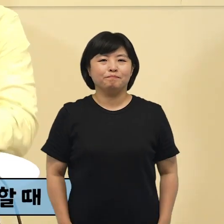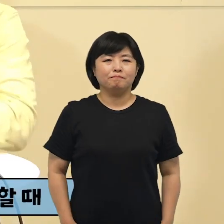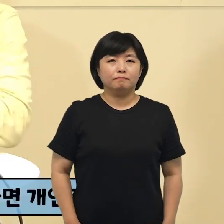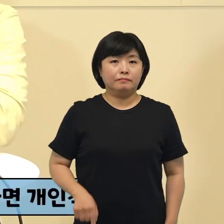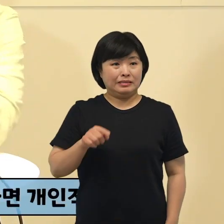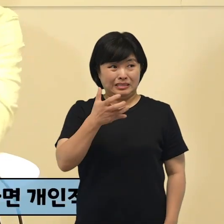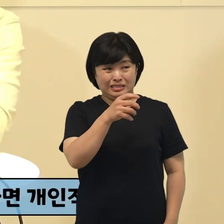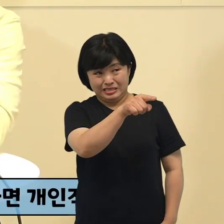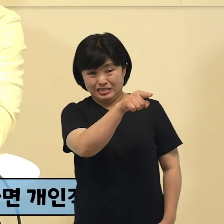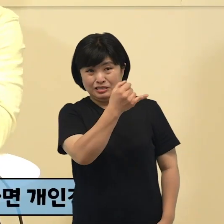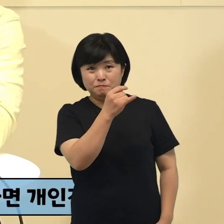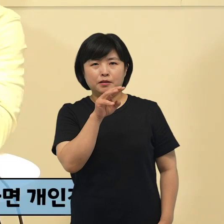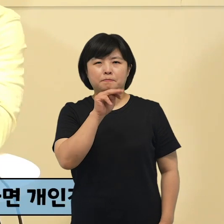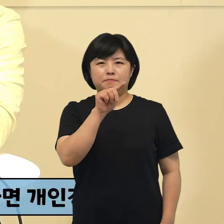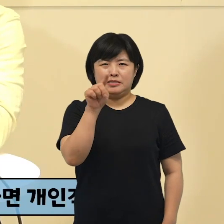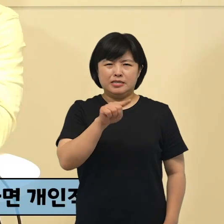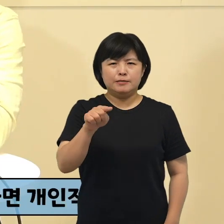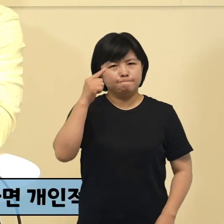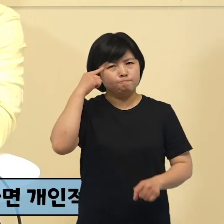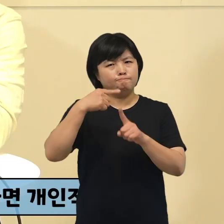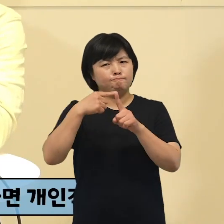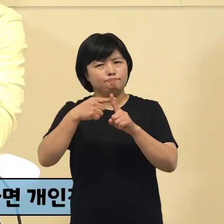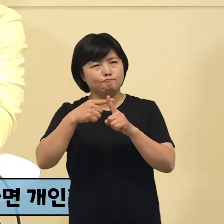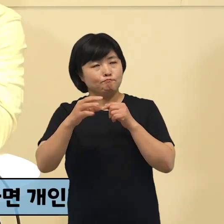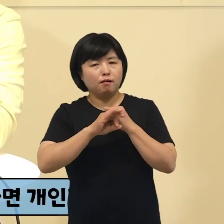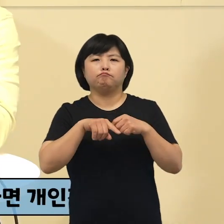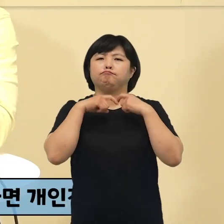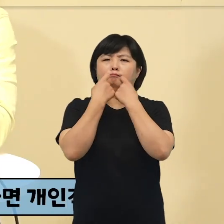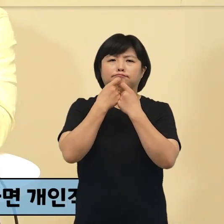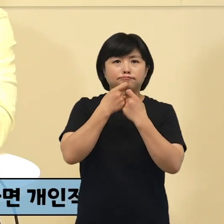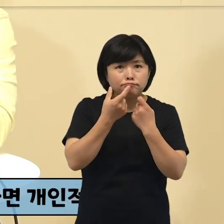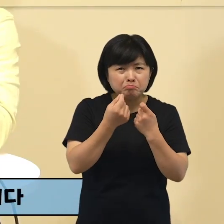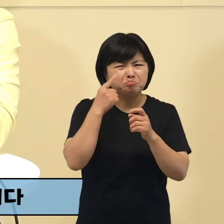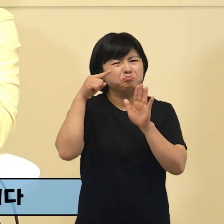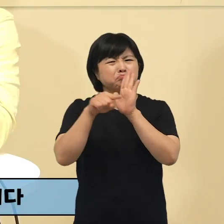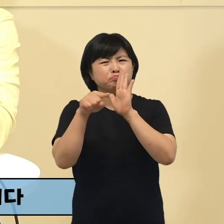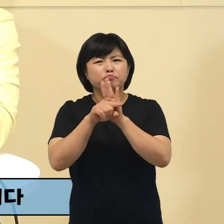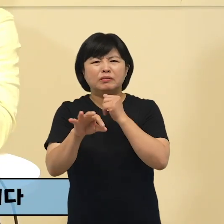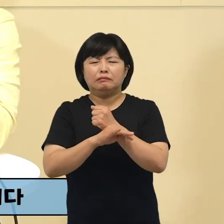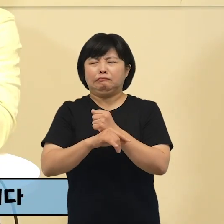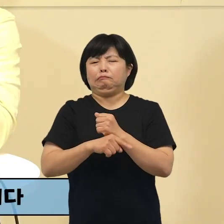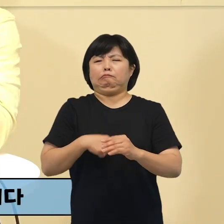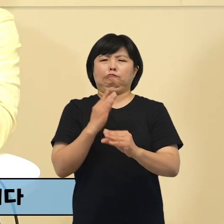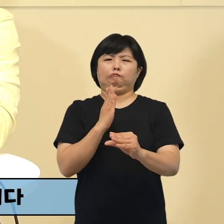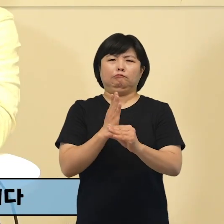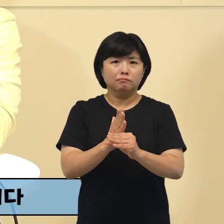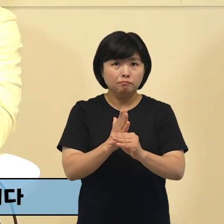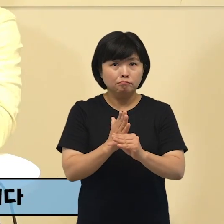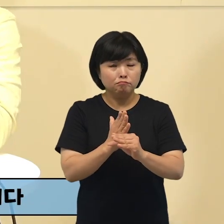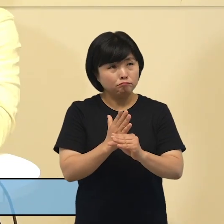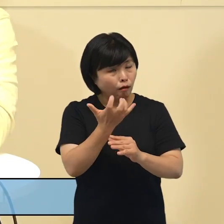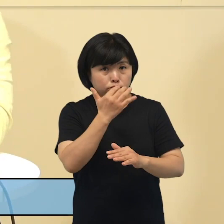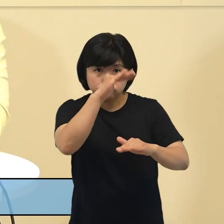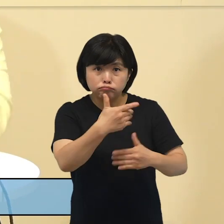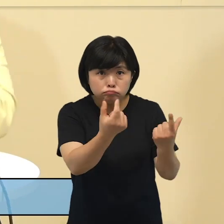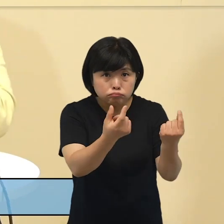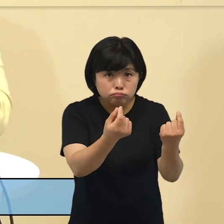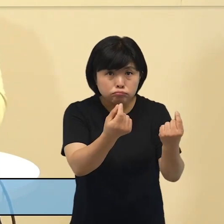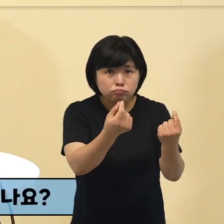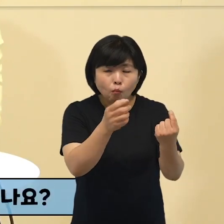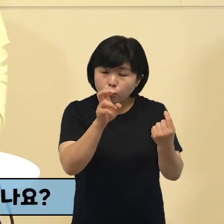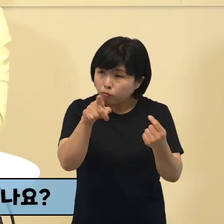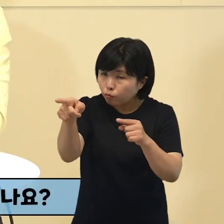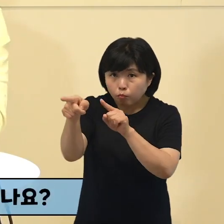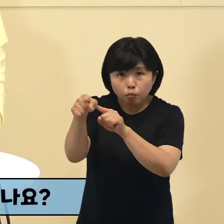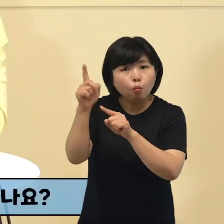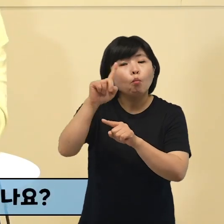때 원지님께서 MZ세대는 긍정적으로 말하면 개인적이다. 하지만 부정적으로 얘기하면 이기적이다. 이런 말씀을 하셨는데